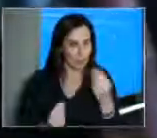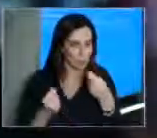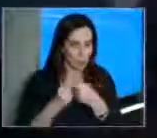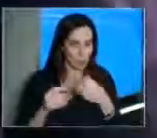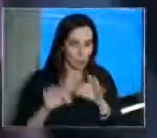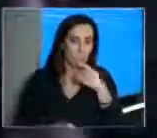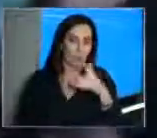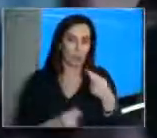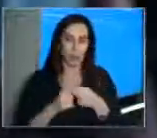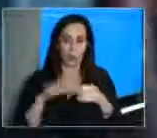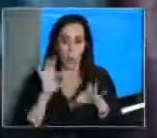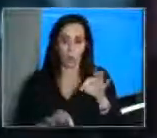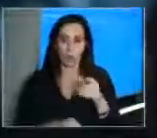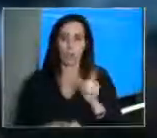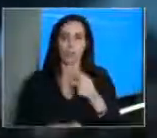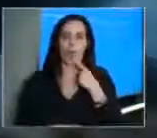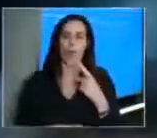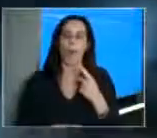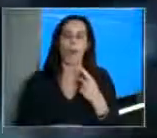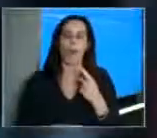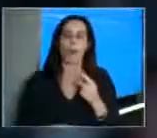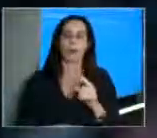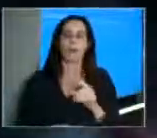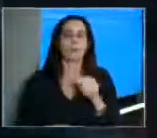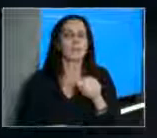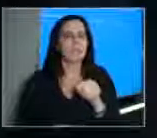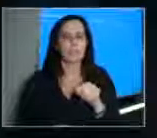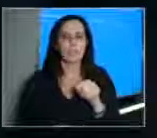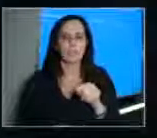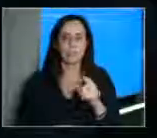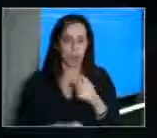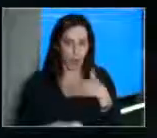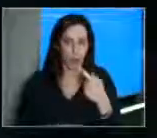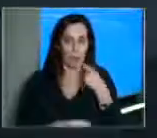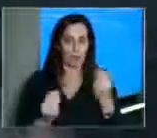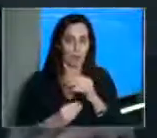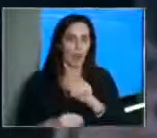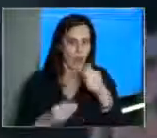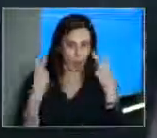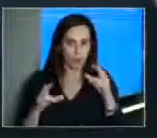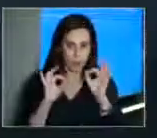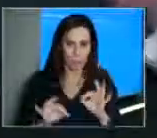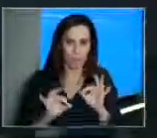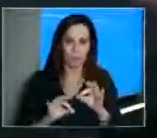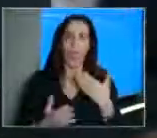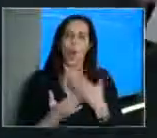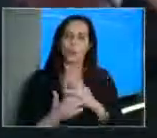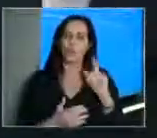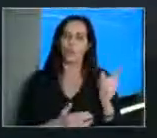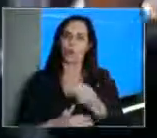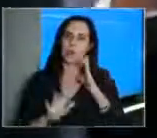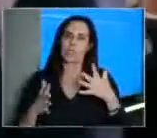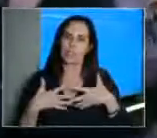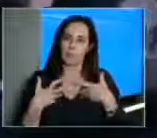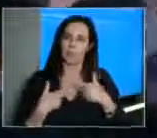בחירות? אז הוא אמר, יכול להיות שזה ספין בחירות. זה לא שהוא יזם אמירה כזאת. והמיד אמר, אבל הדבר החשוב באמת, הוא העובדה שכולנו כל